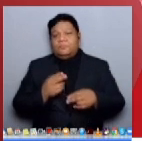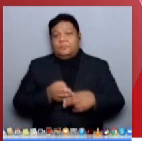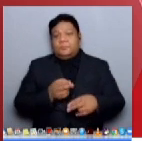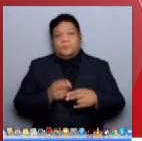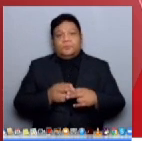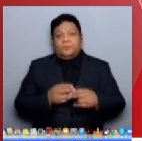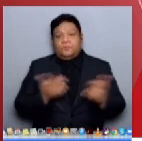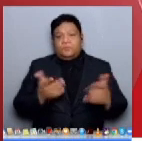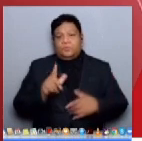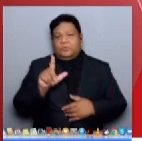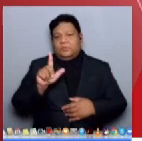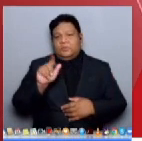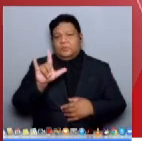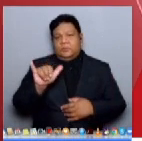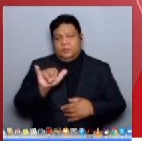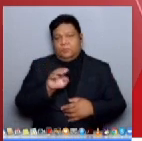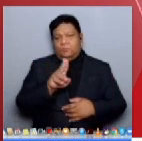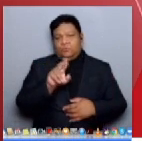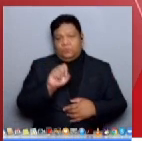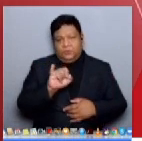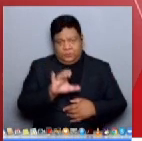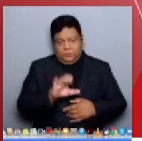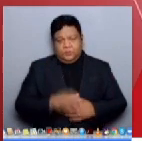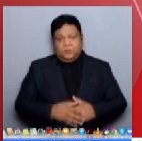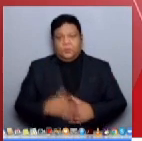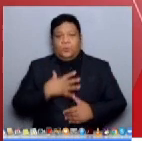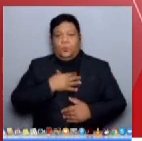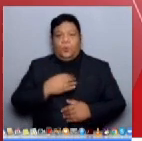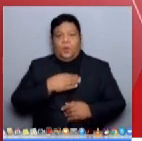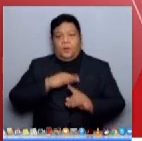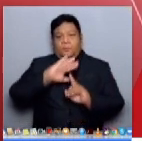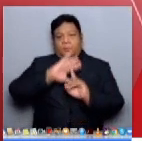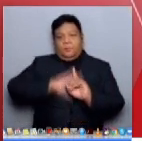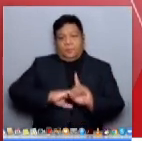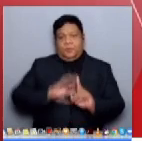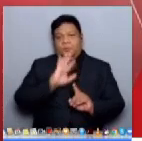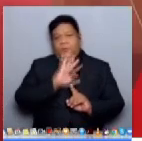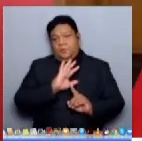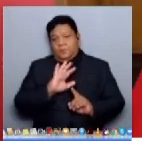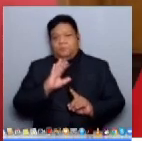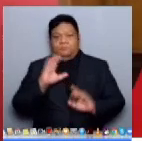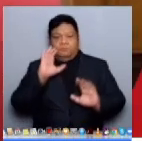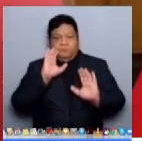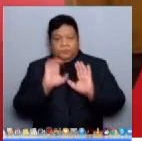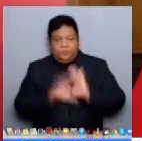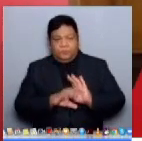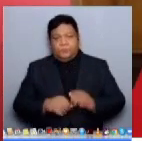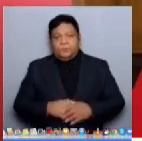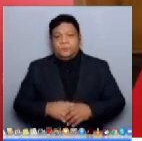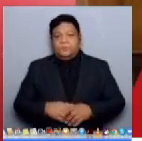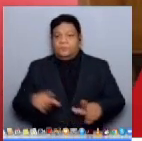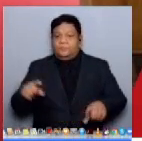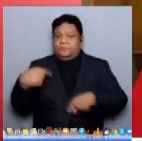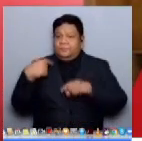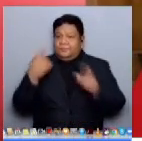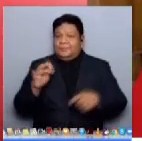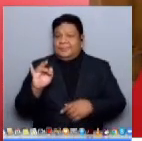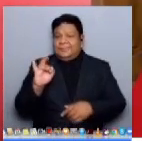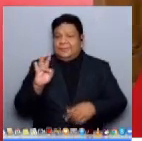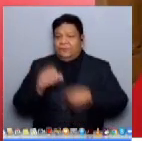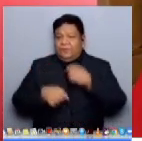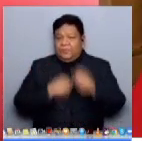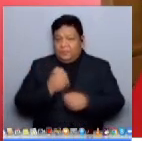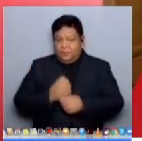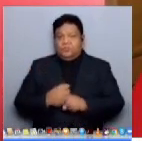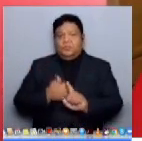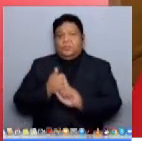Calla Lily. Kulay puti na lang ang background ng kanilang profile at cover photo. 17 years naging vocalist ng banda si Kian. Sinabi ng